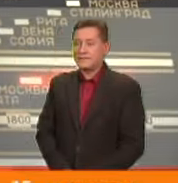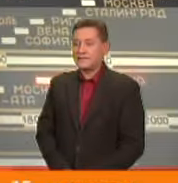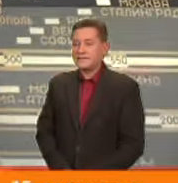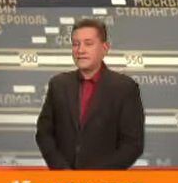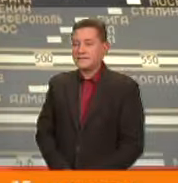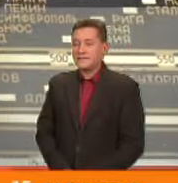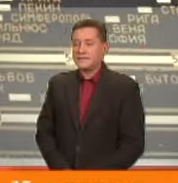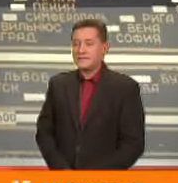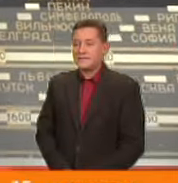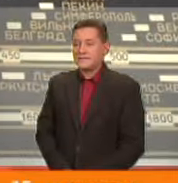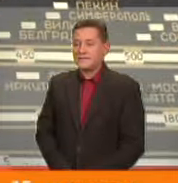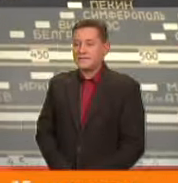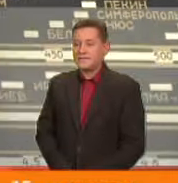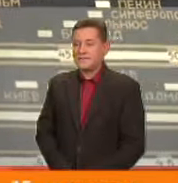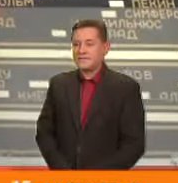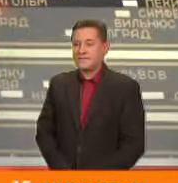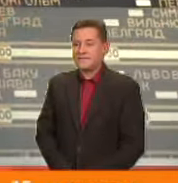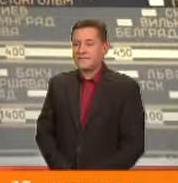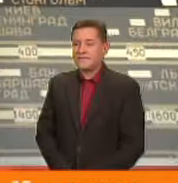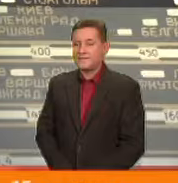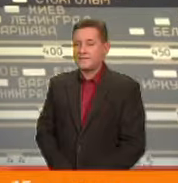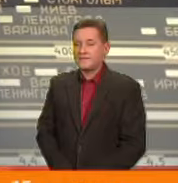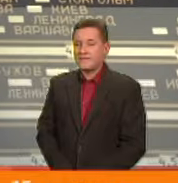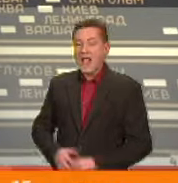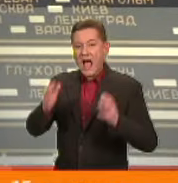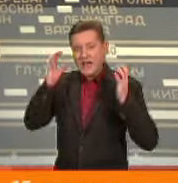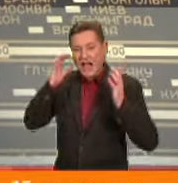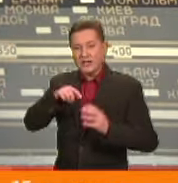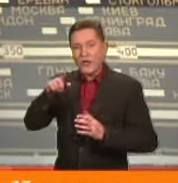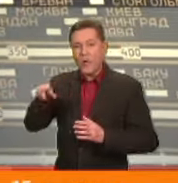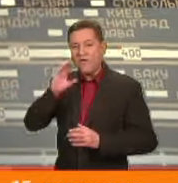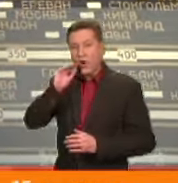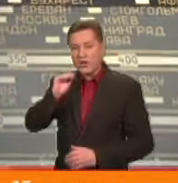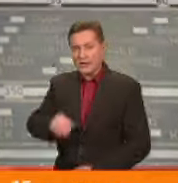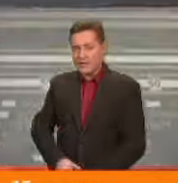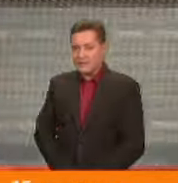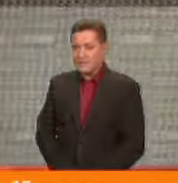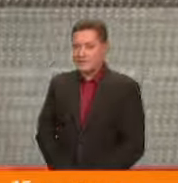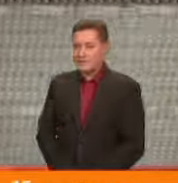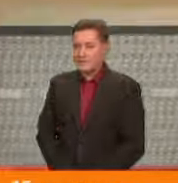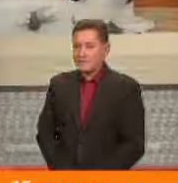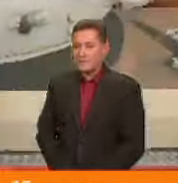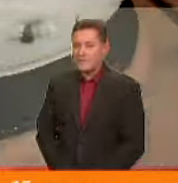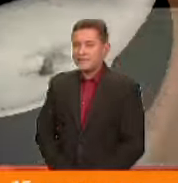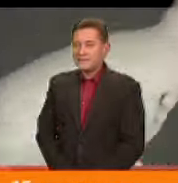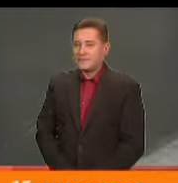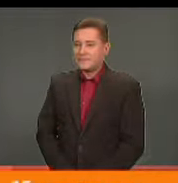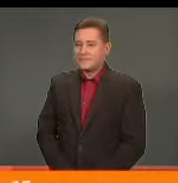Говорит Москва. Очень много никто в российскую оккупацию. Это очень опасная игра. Бандеровцы жгут.